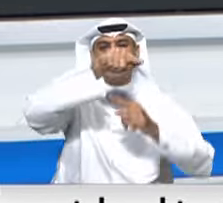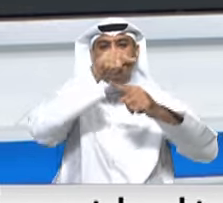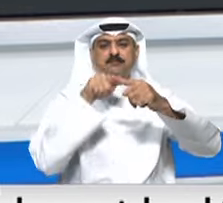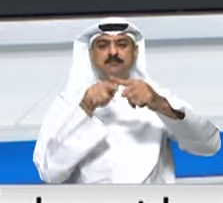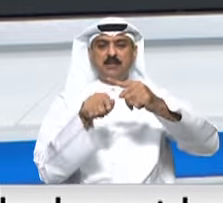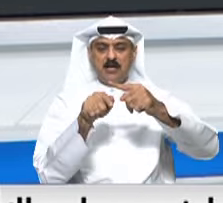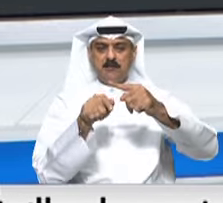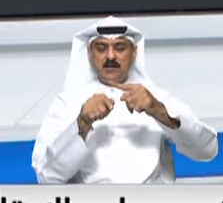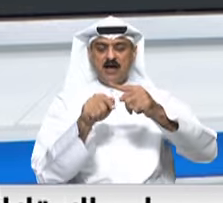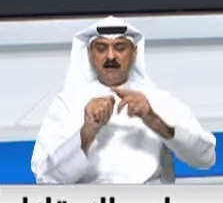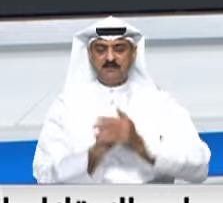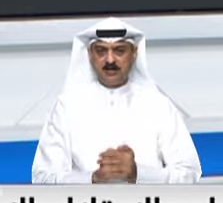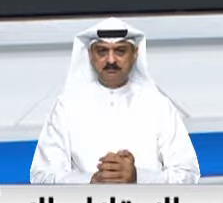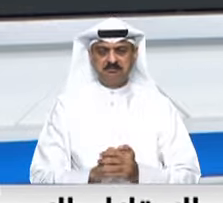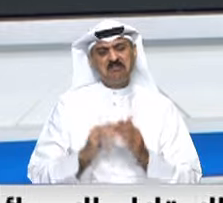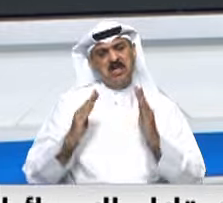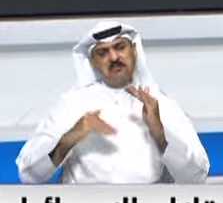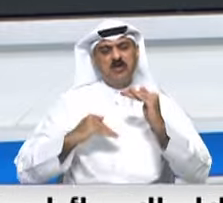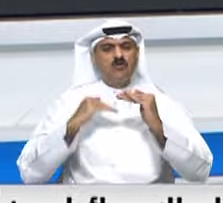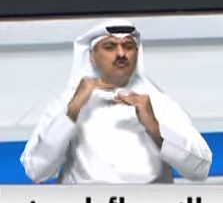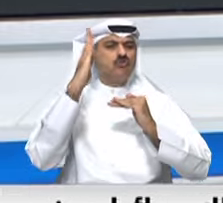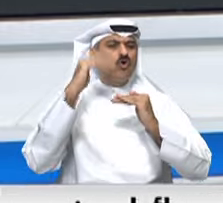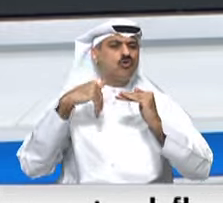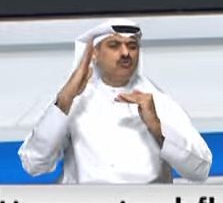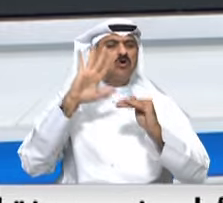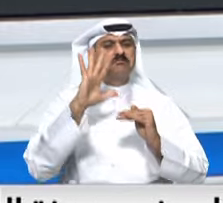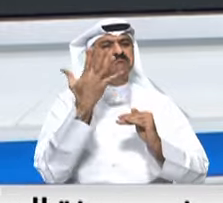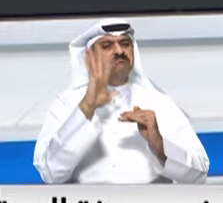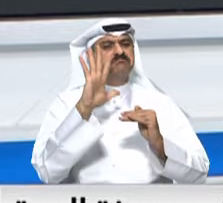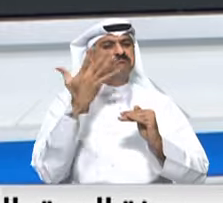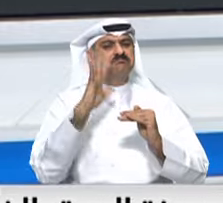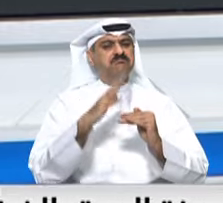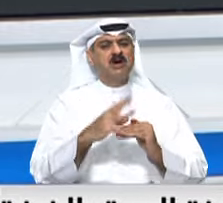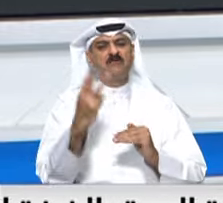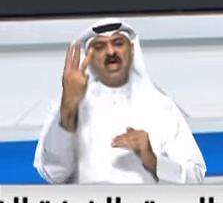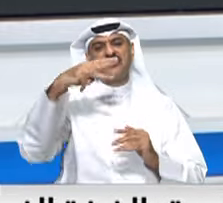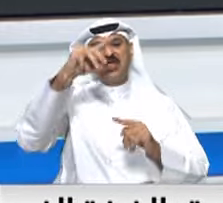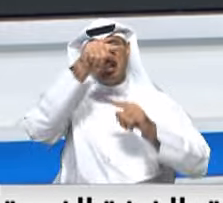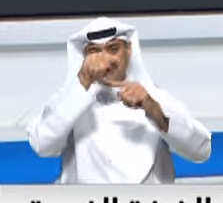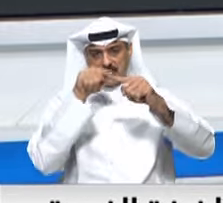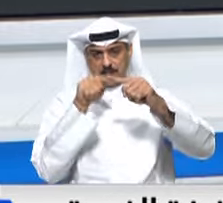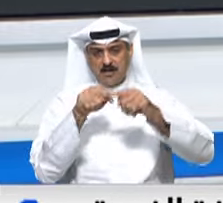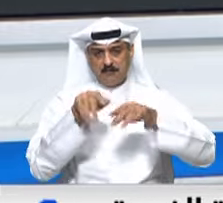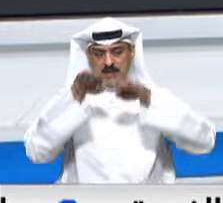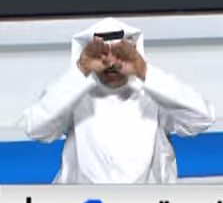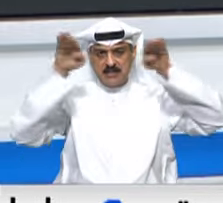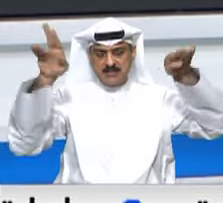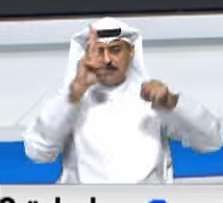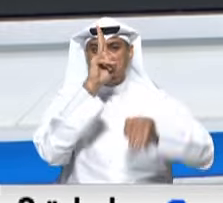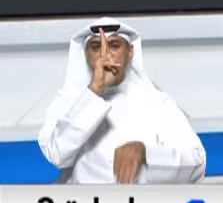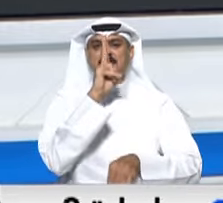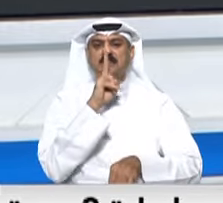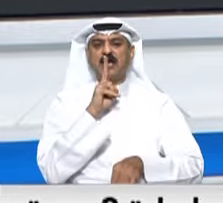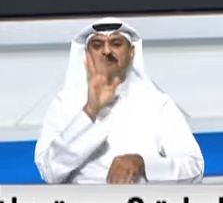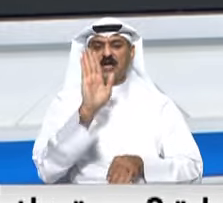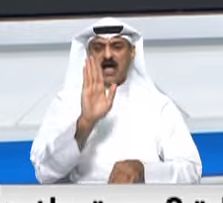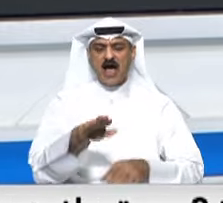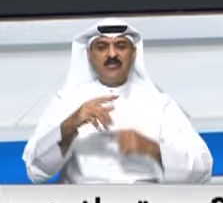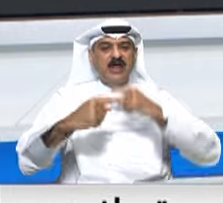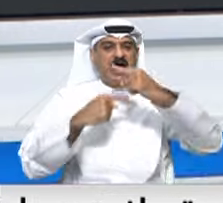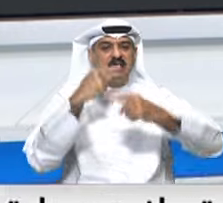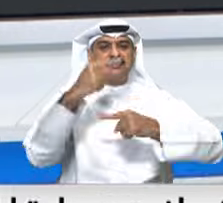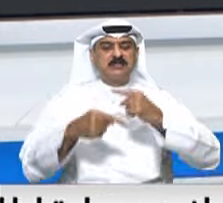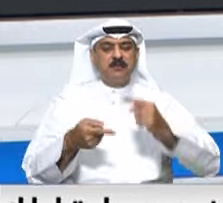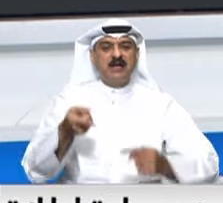المناطق السكنيه وكحد اقصى على بعض المناطق الساحليه 30% سما صافيه الوضعيه هذه راح تستمر ويانا حتى يوم